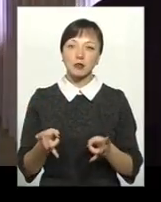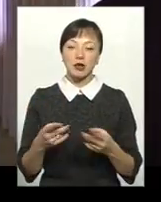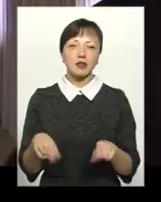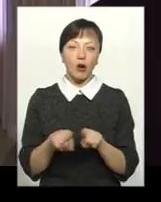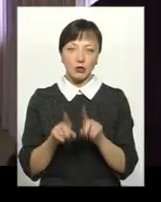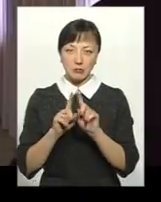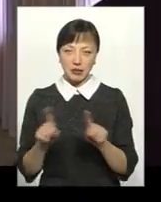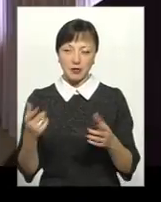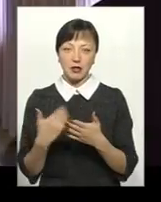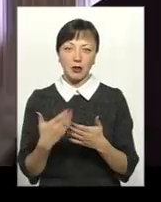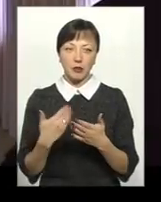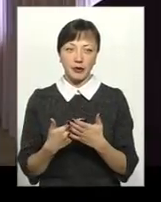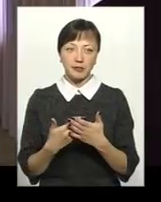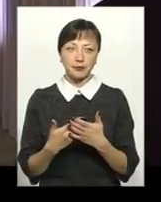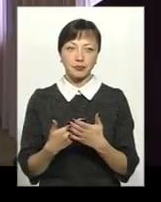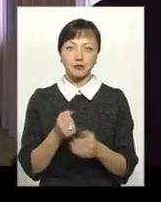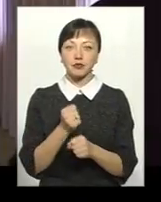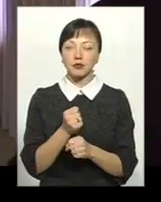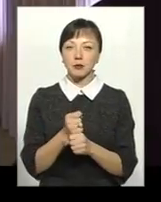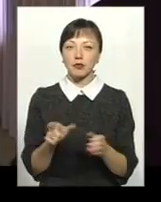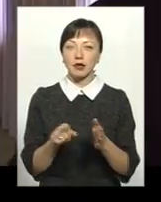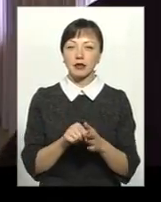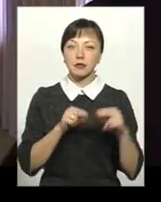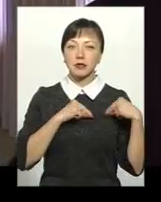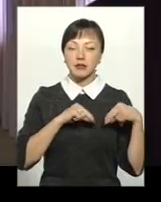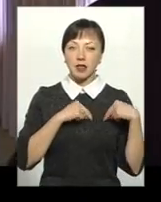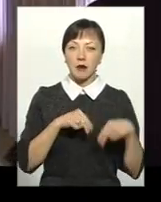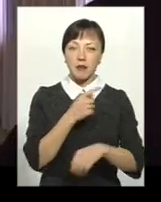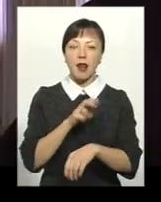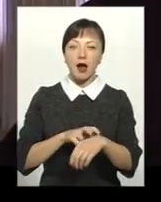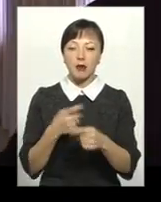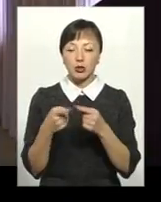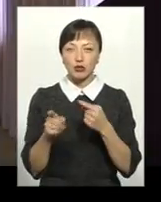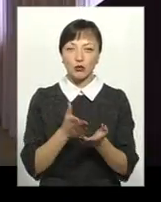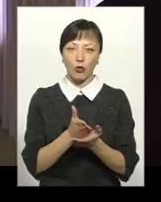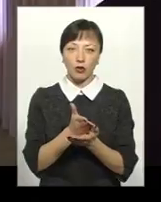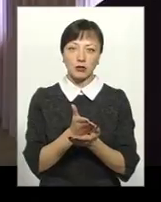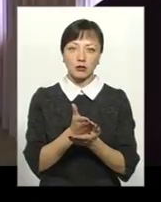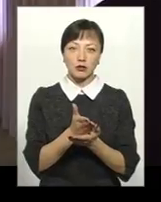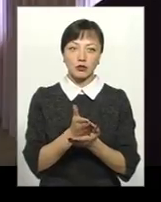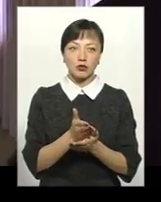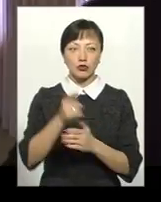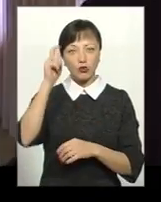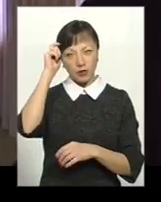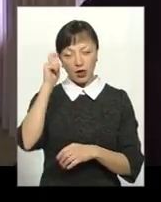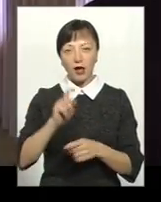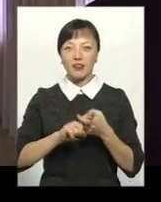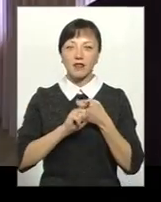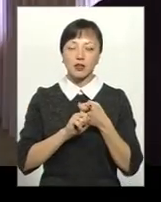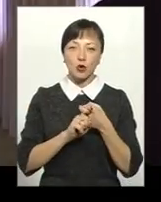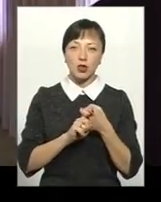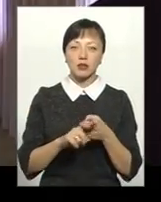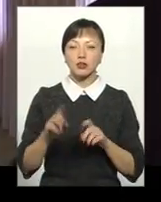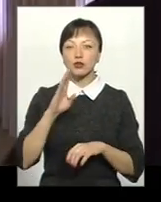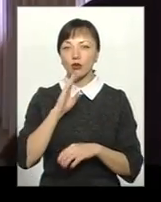також специфіка, наприклад, там, робота з фахівцями, лікарями іншого профілю. Наприклад, якщо для чоловіків все більше можуть бути інфекціоністи,